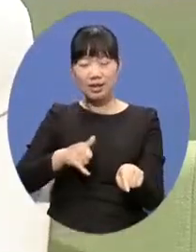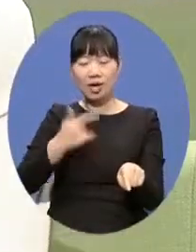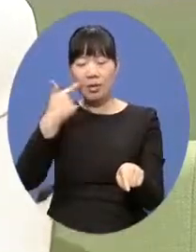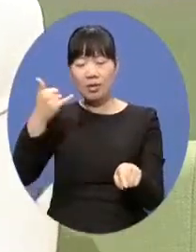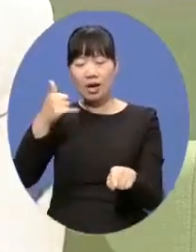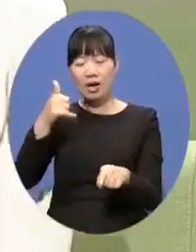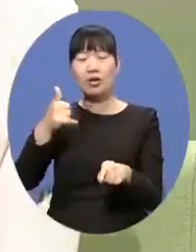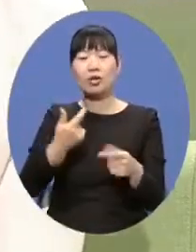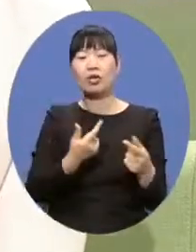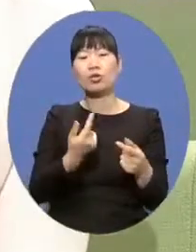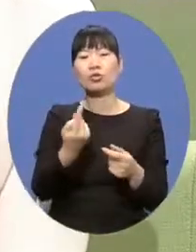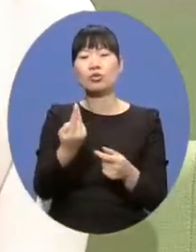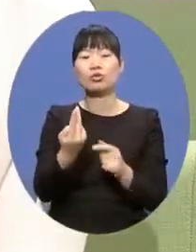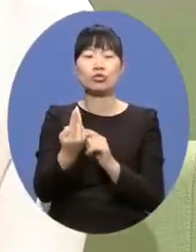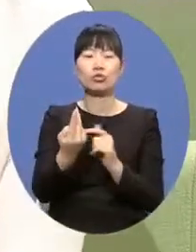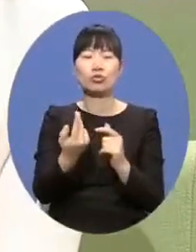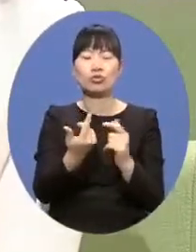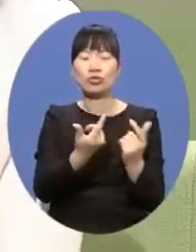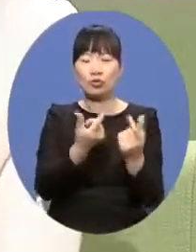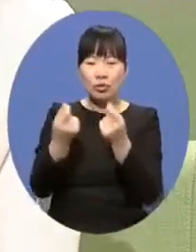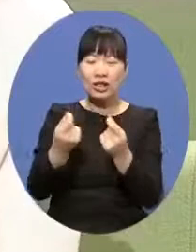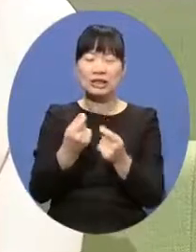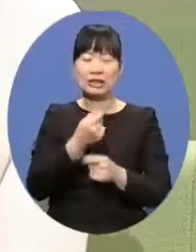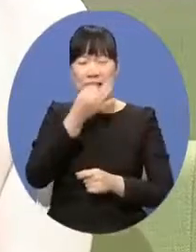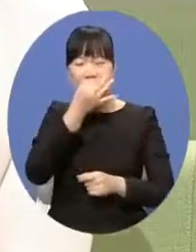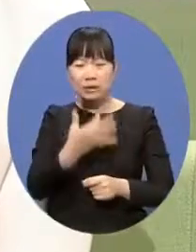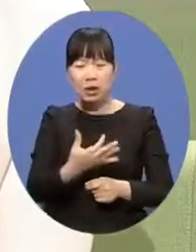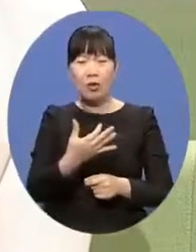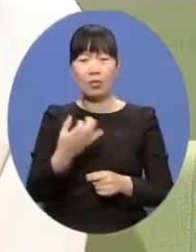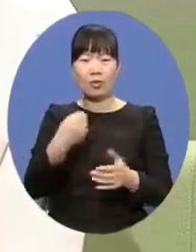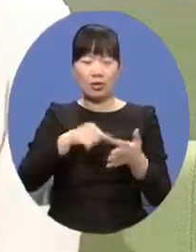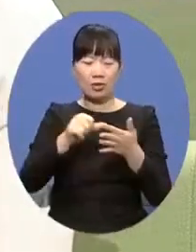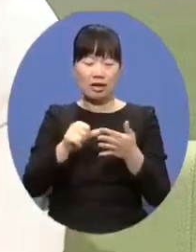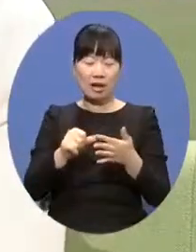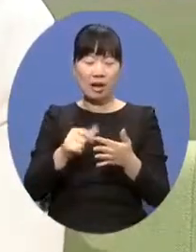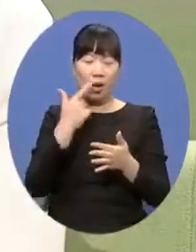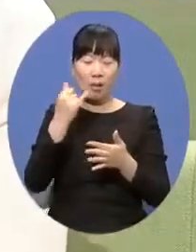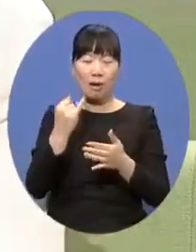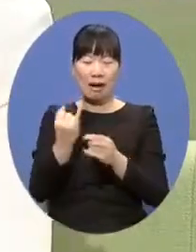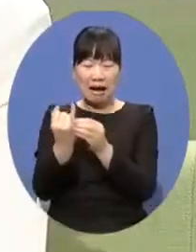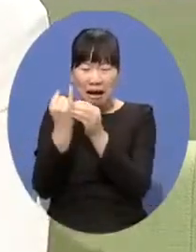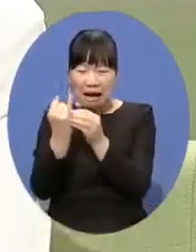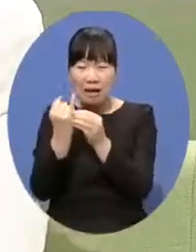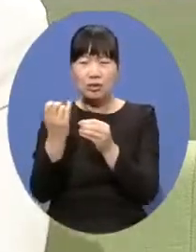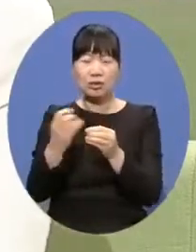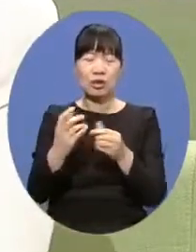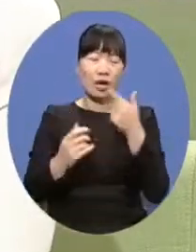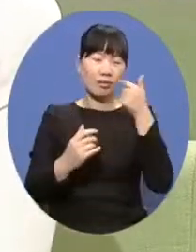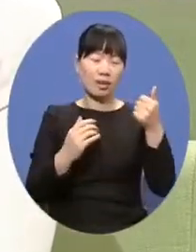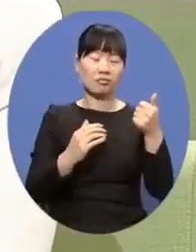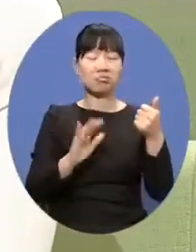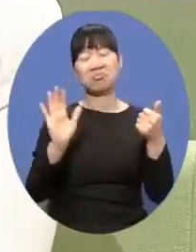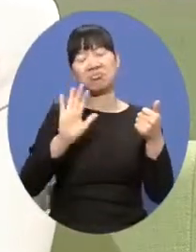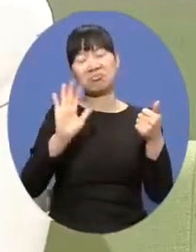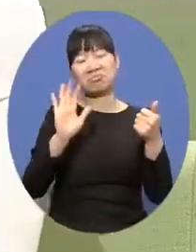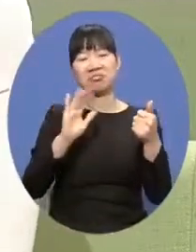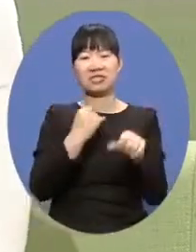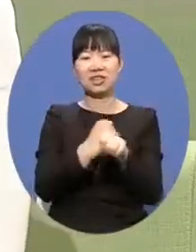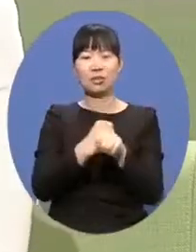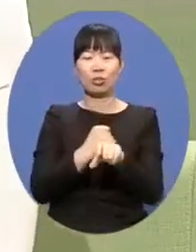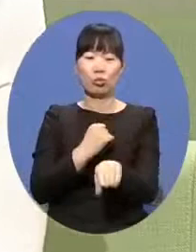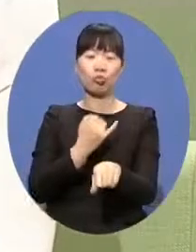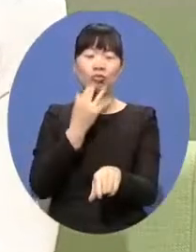힘들어집니다. 규화가 또 엄마 안 떨어지고 아빠는 안녕 이렇게 간다면서요. 지금 당연한 시기죠. 당연한